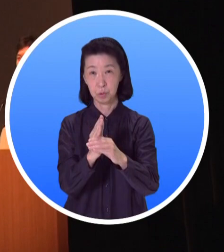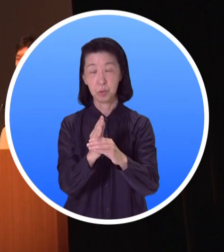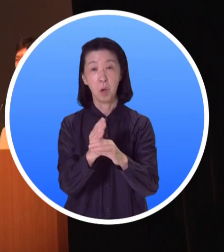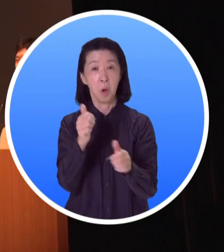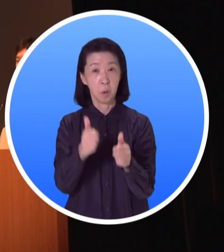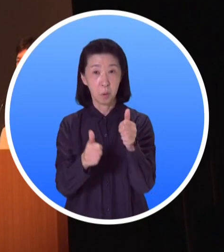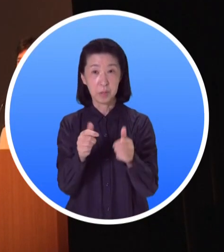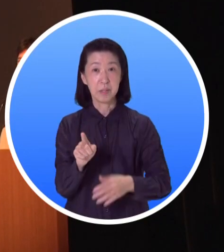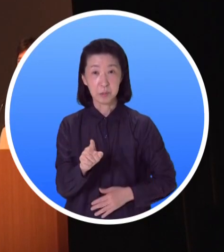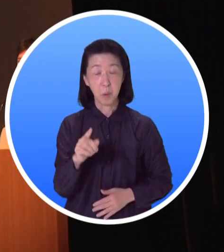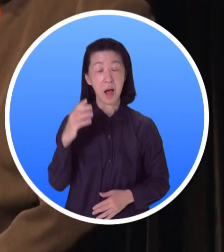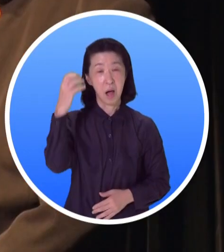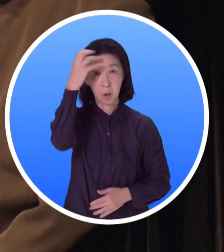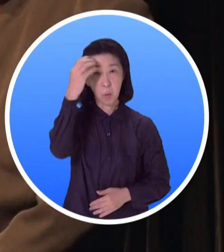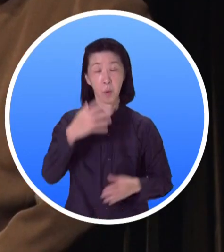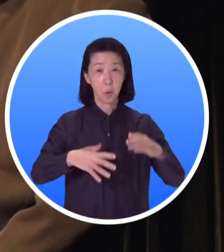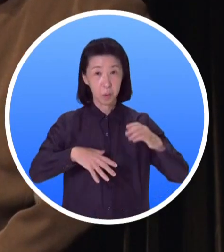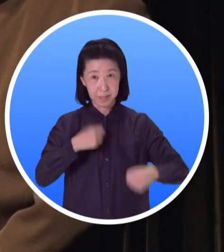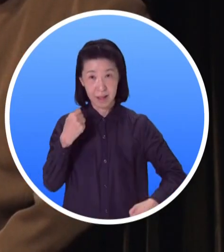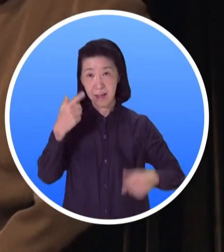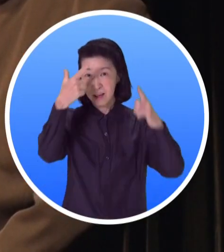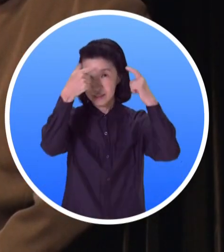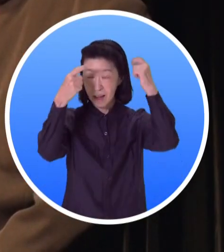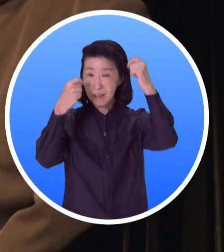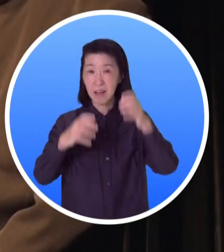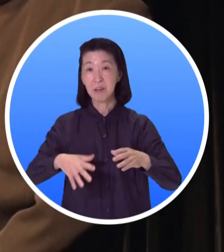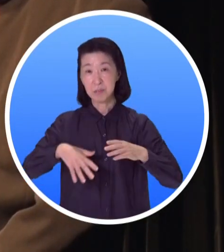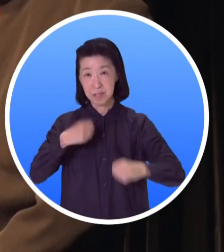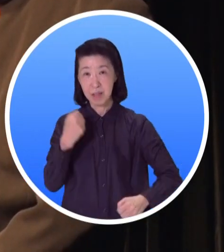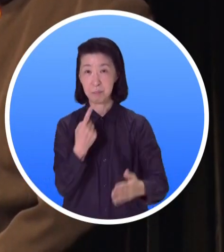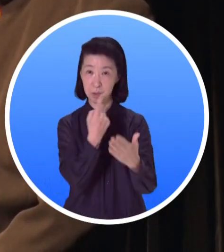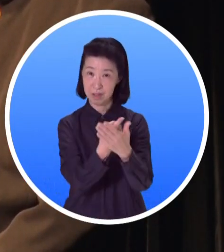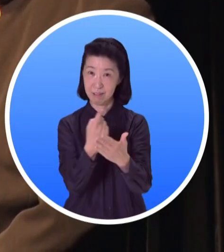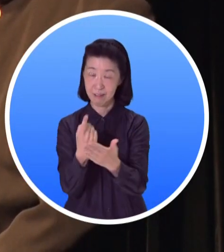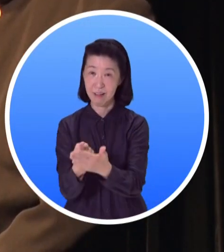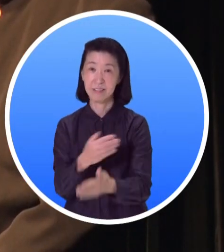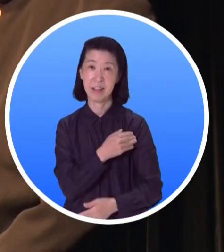には高校生や大学生も参加することができます。